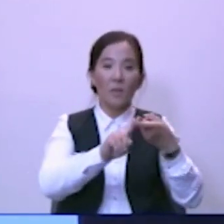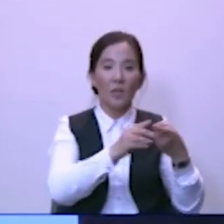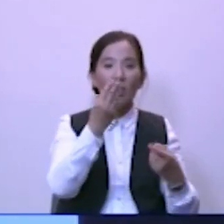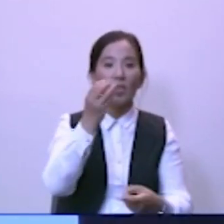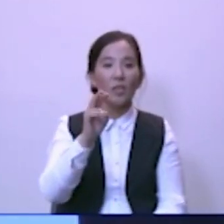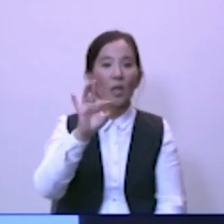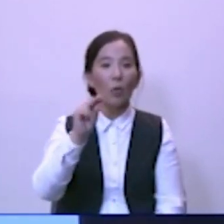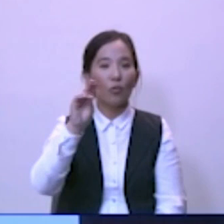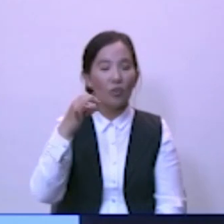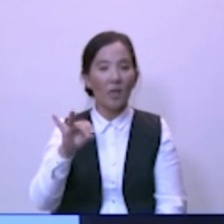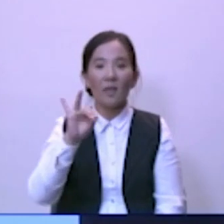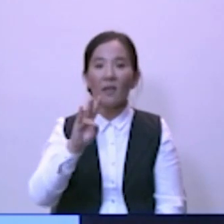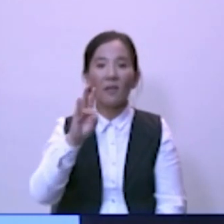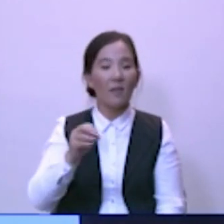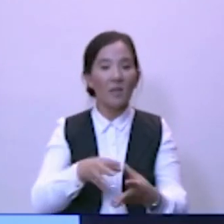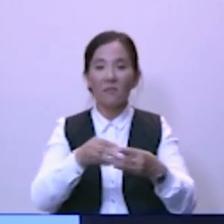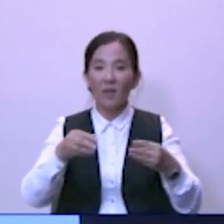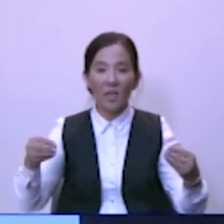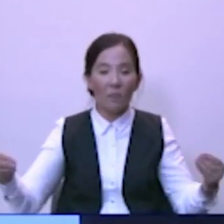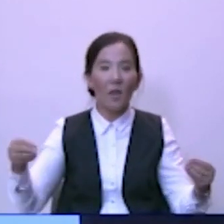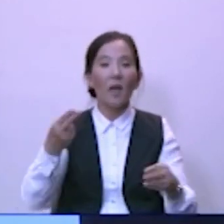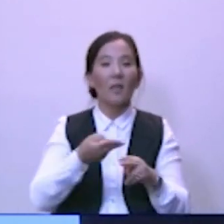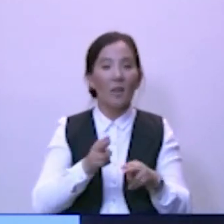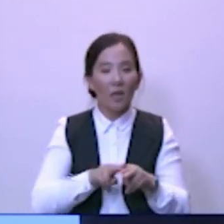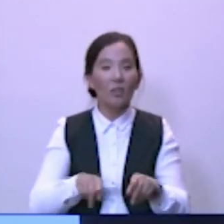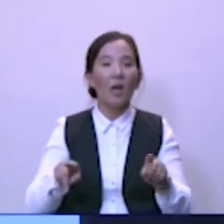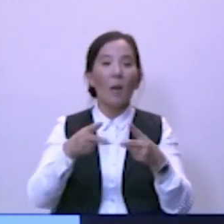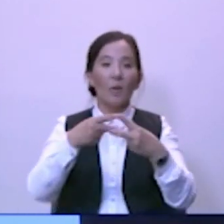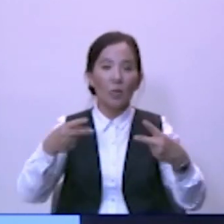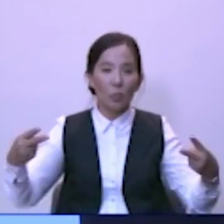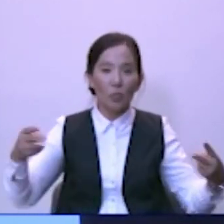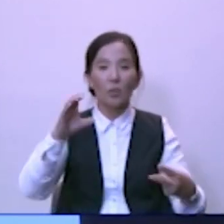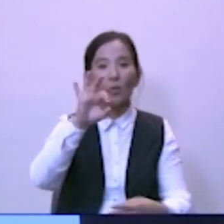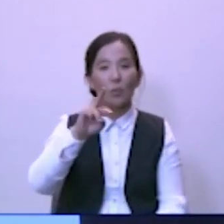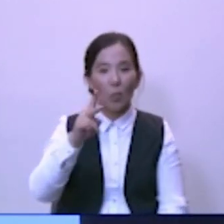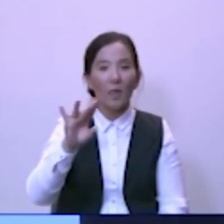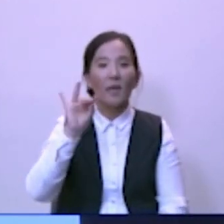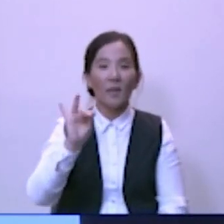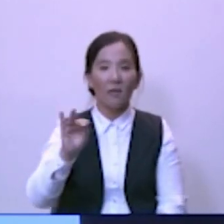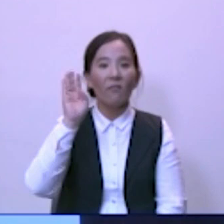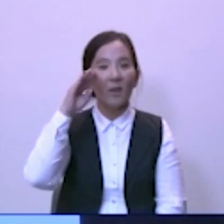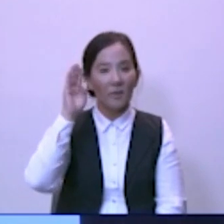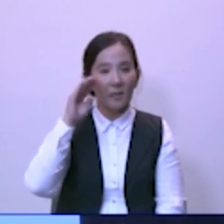и нерастворимых оснований с кислотами также образуется соль и вода